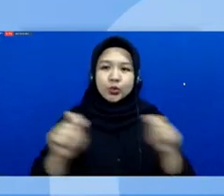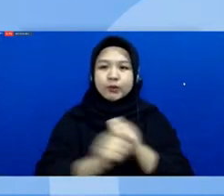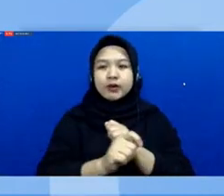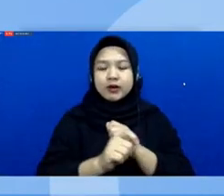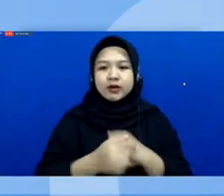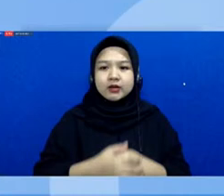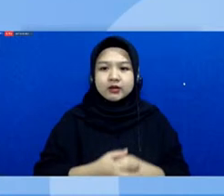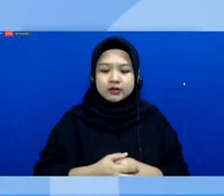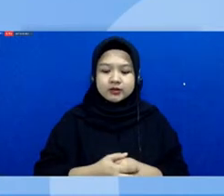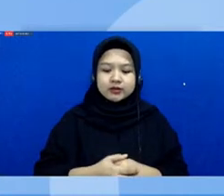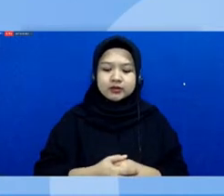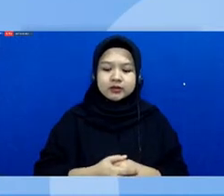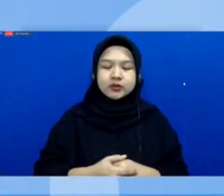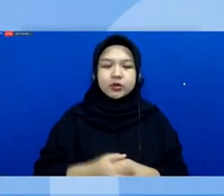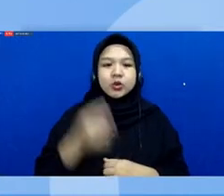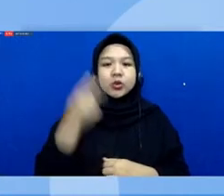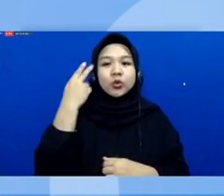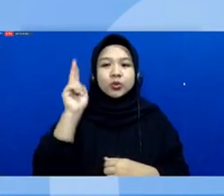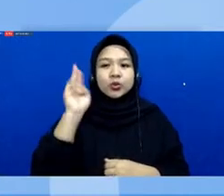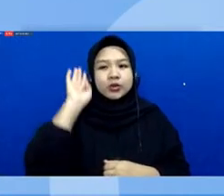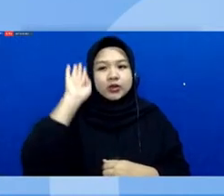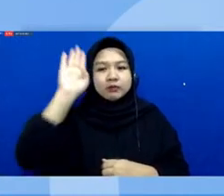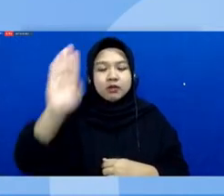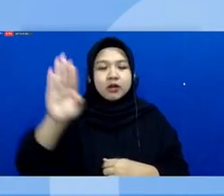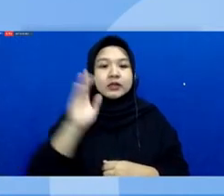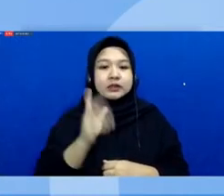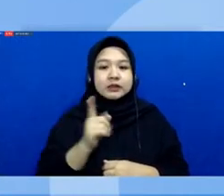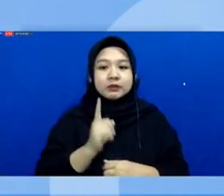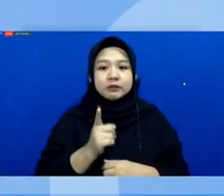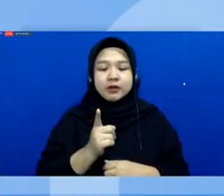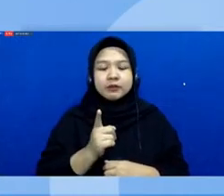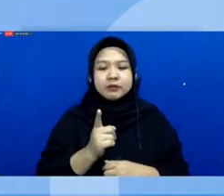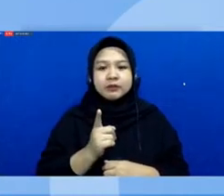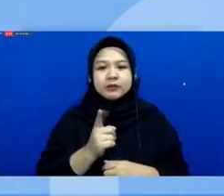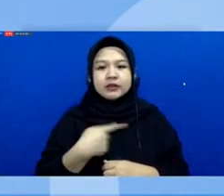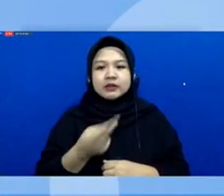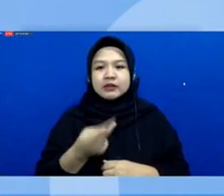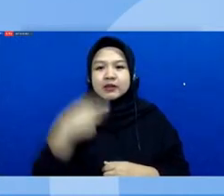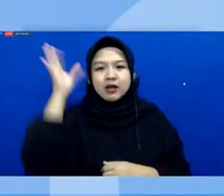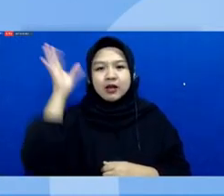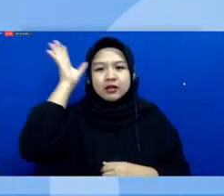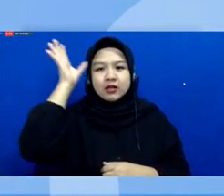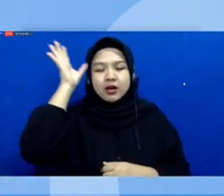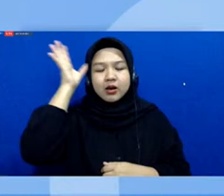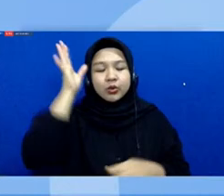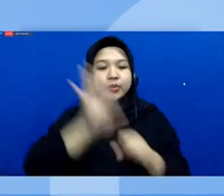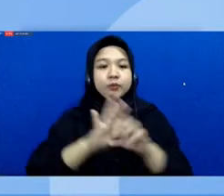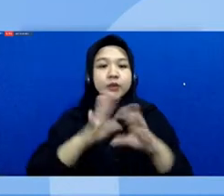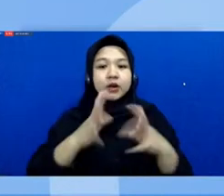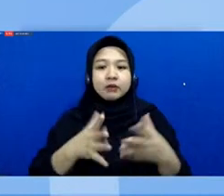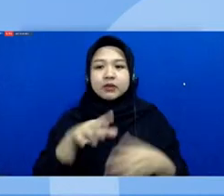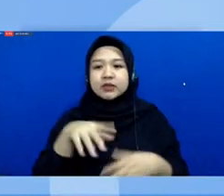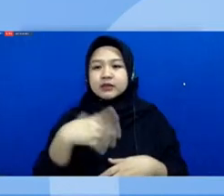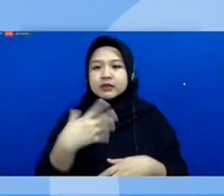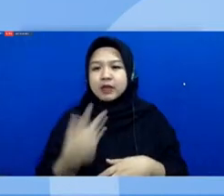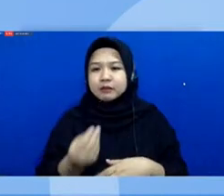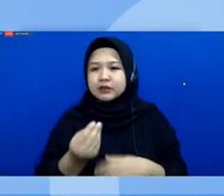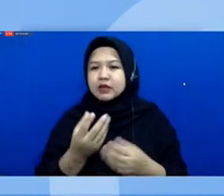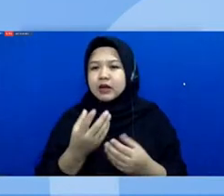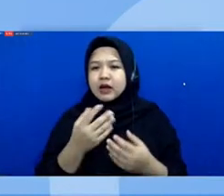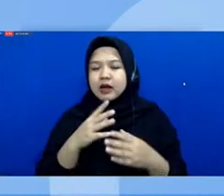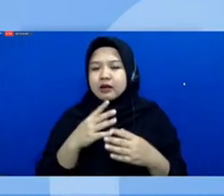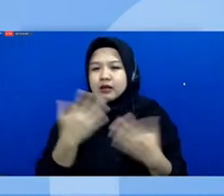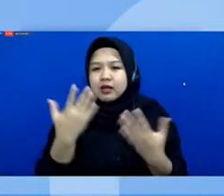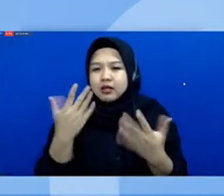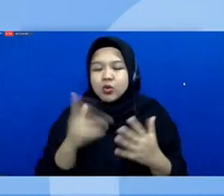membuat perubahan untuk kedepannya karena kita tidak tahu sampai pandemi ini sampai kapan, tapi kita harus survive